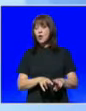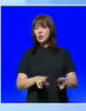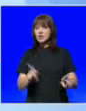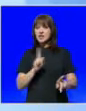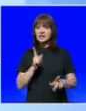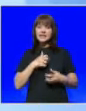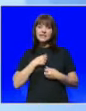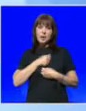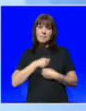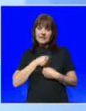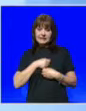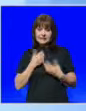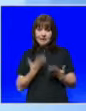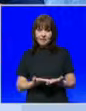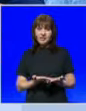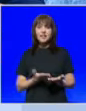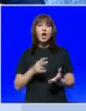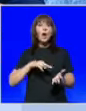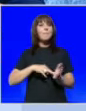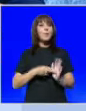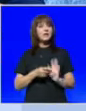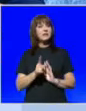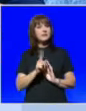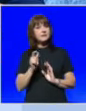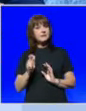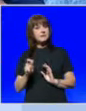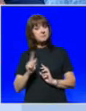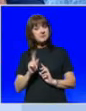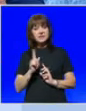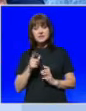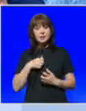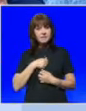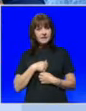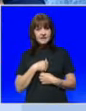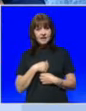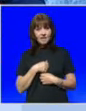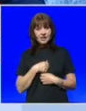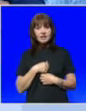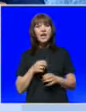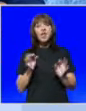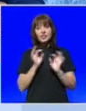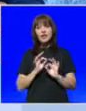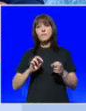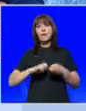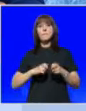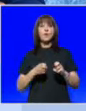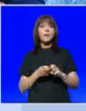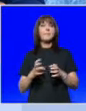притесняват политиците? Следите вие какво се мисля, че в момента няма реален проблем, свързан